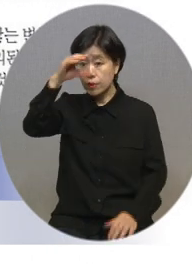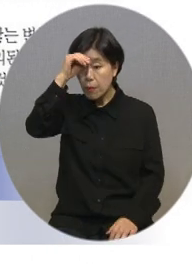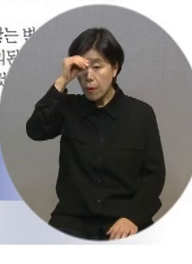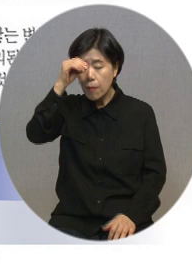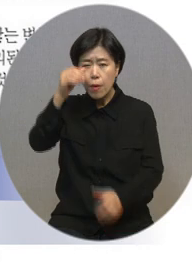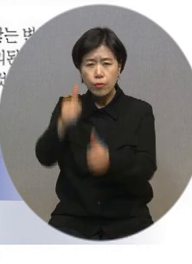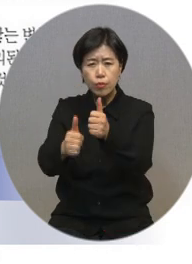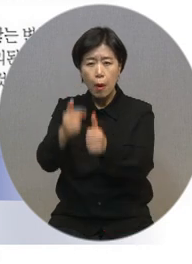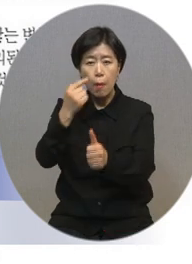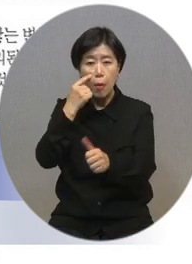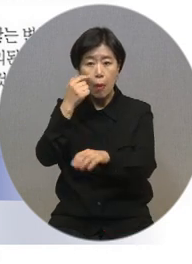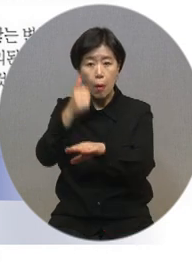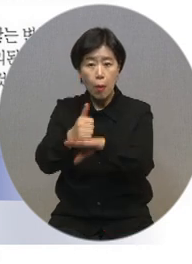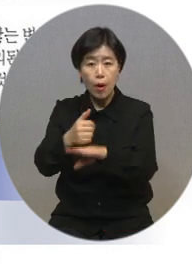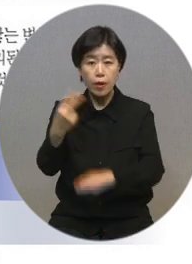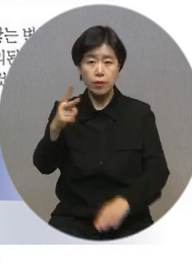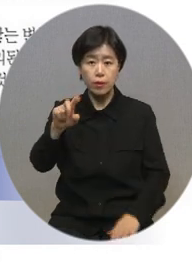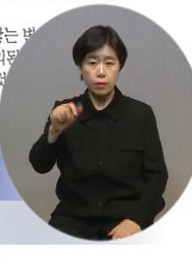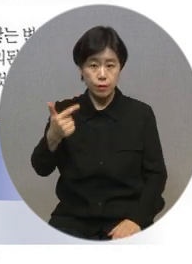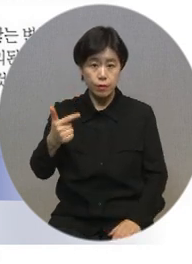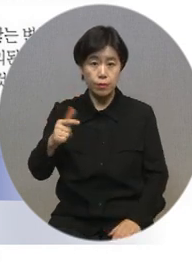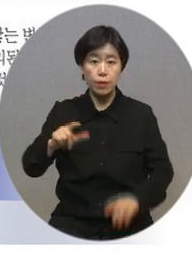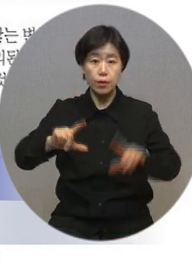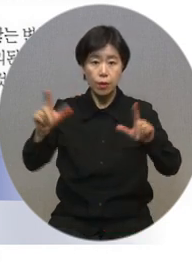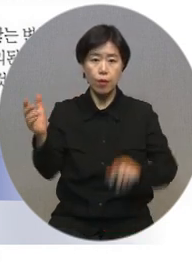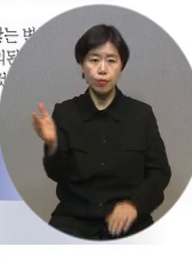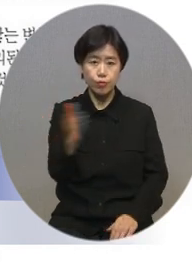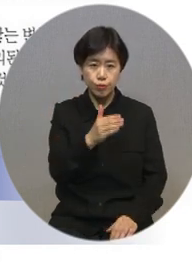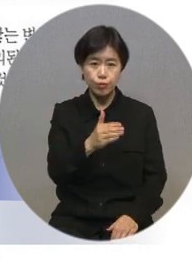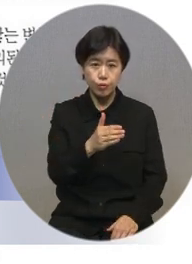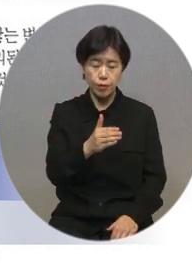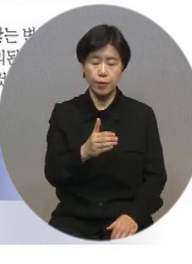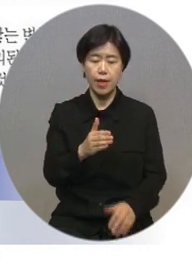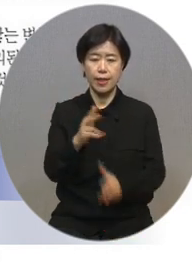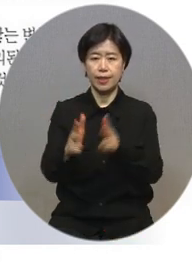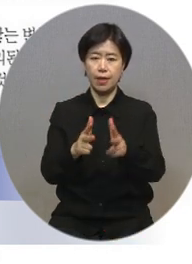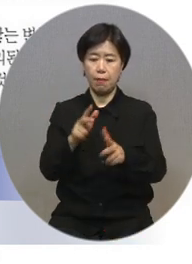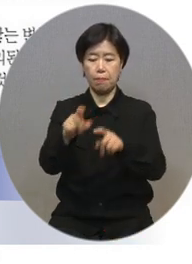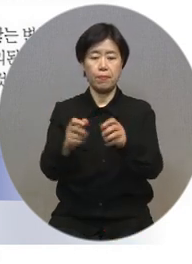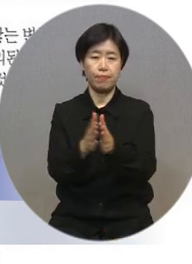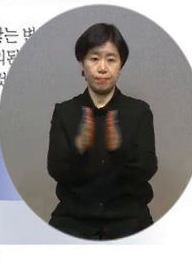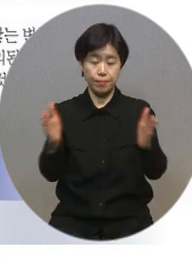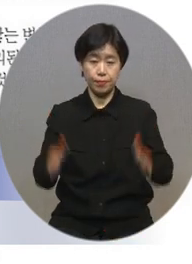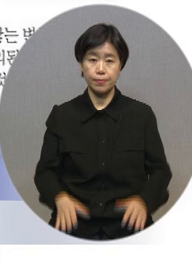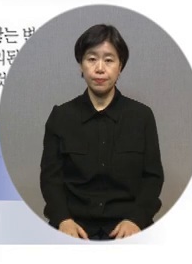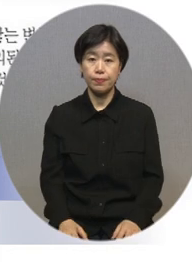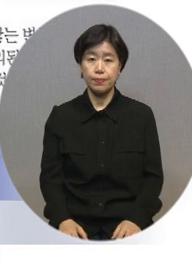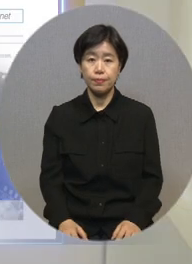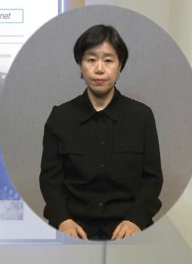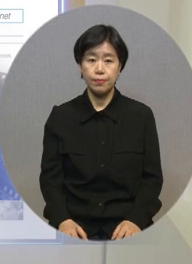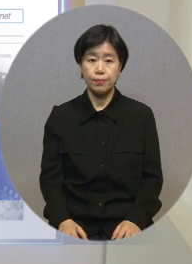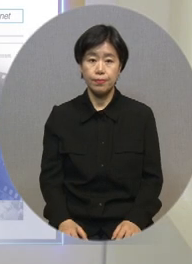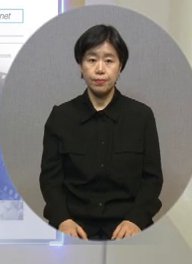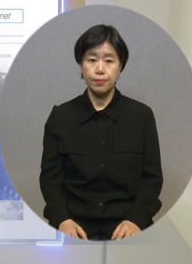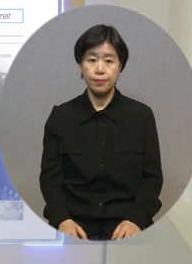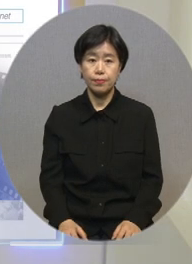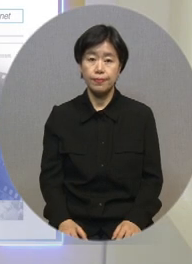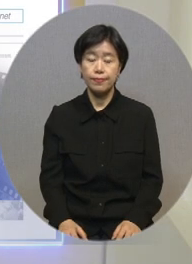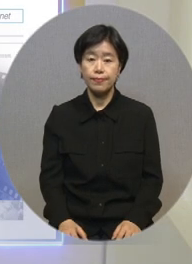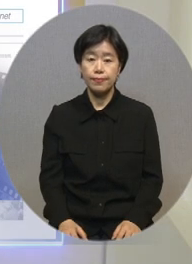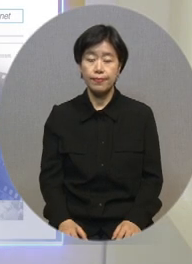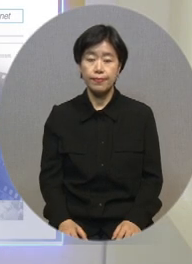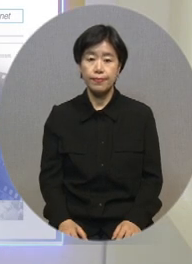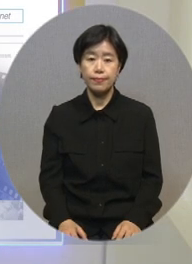반영해 오는 2026년 터 본격적으로 시행하겠다고 밝혔습니다 계속해서